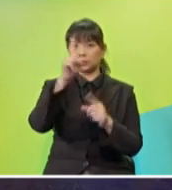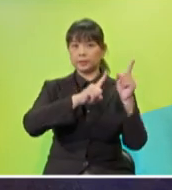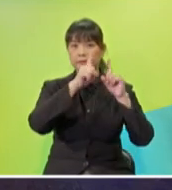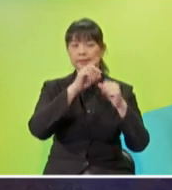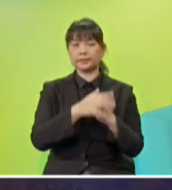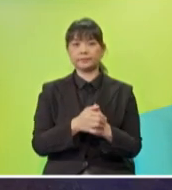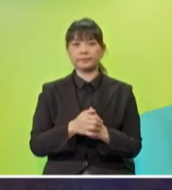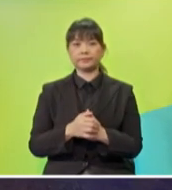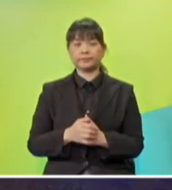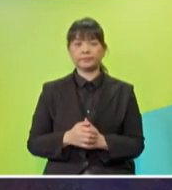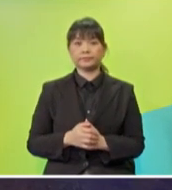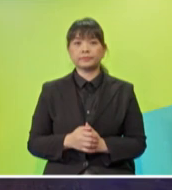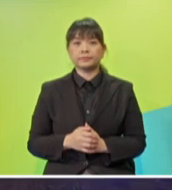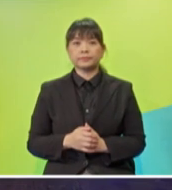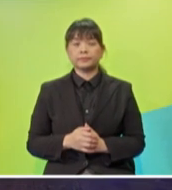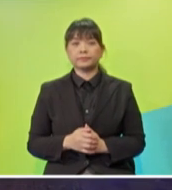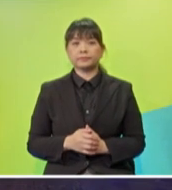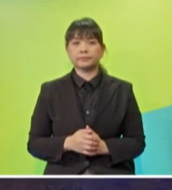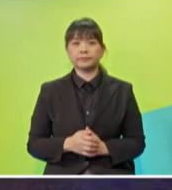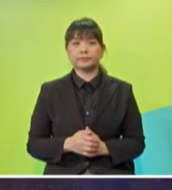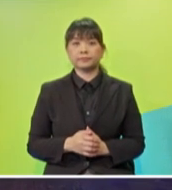Oke nampaknya oke